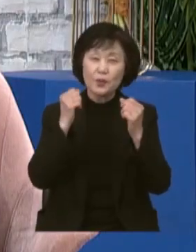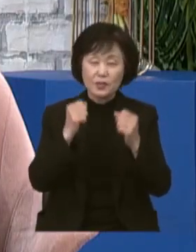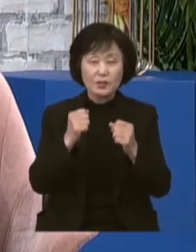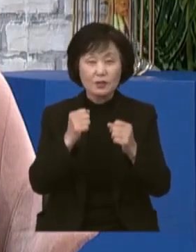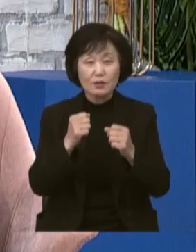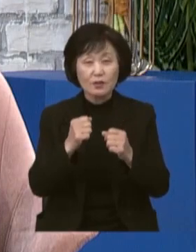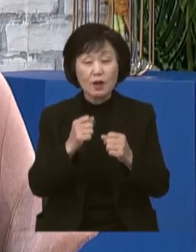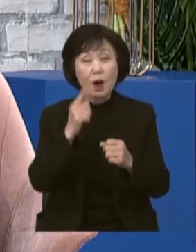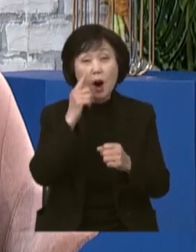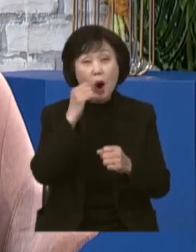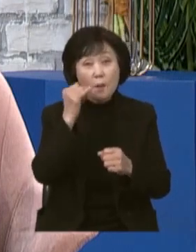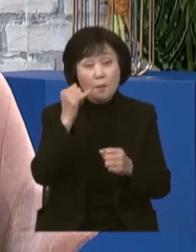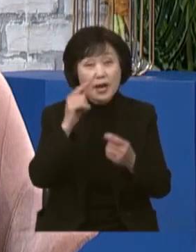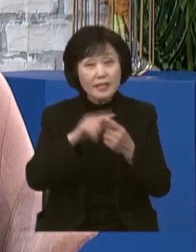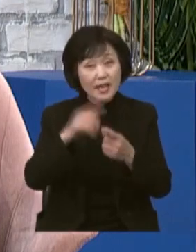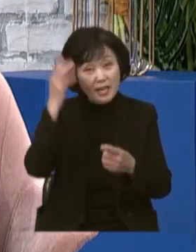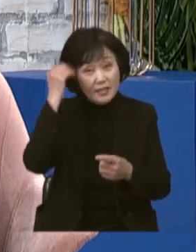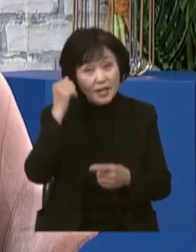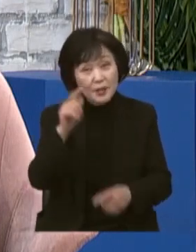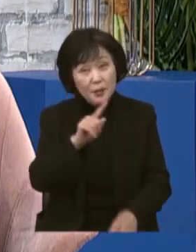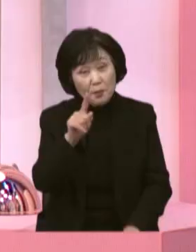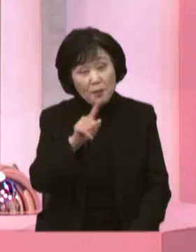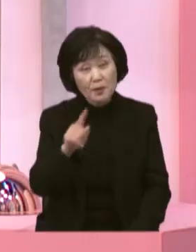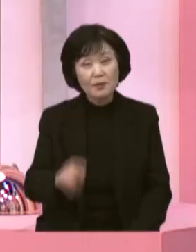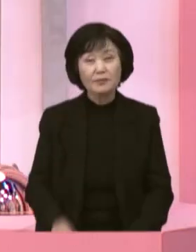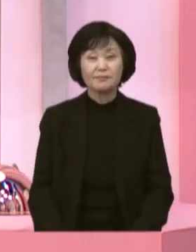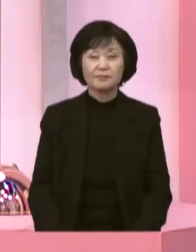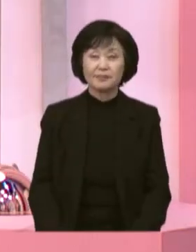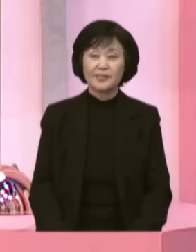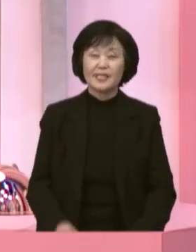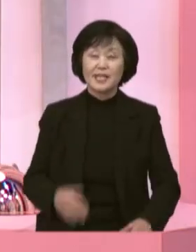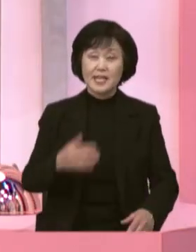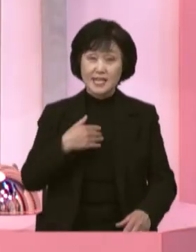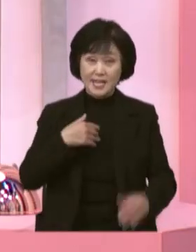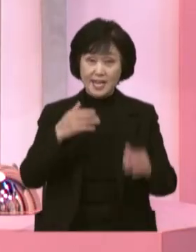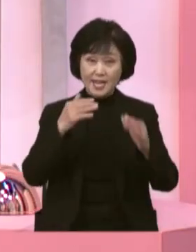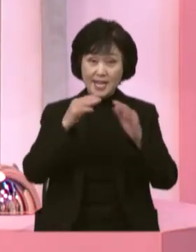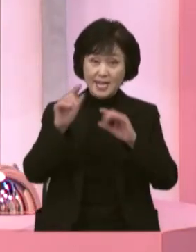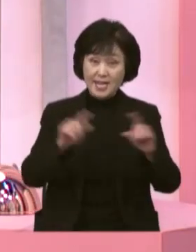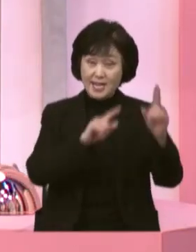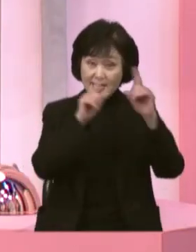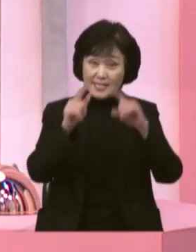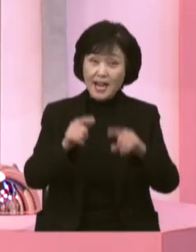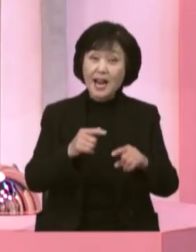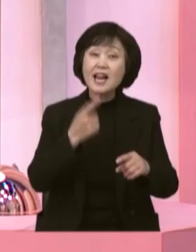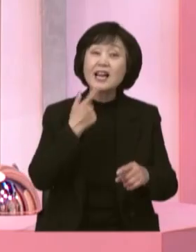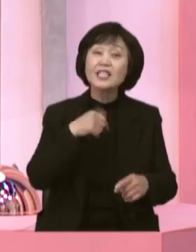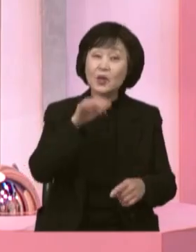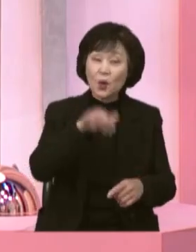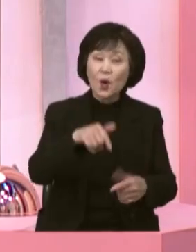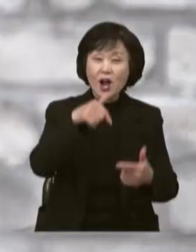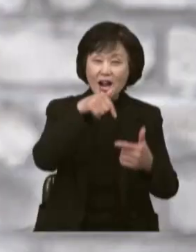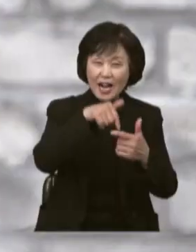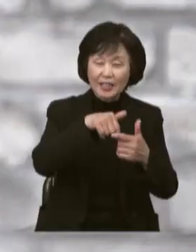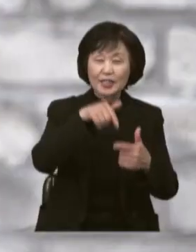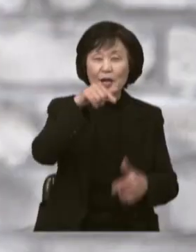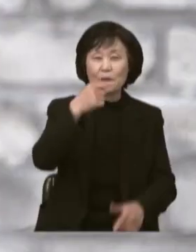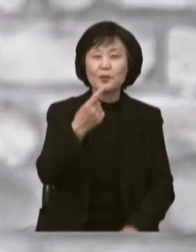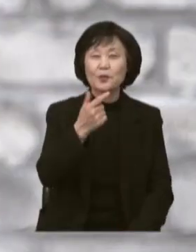어머니께서 어떤 분 전도 기억나는 분? 어? 네? 우리 동네 그 이제 그 강남구 논현동